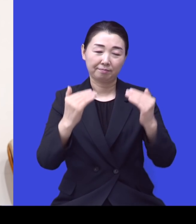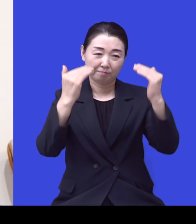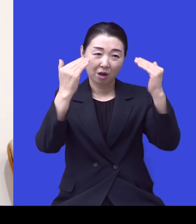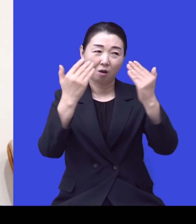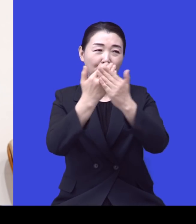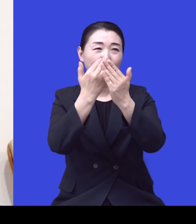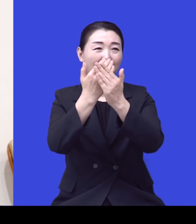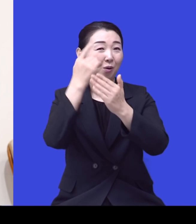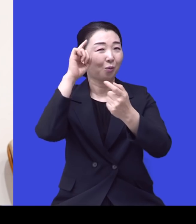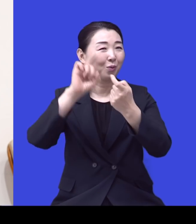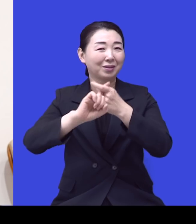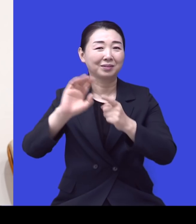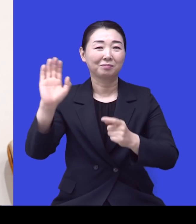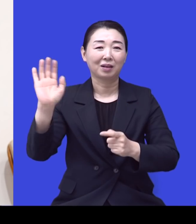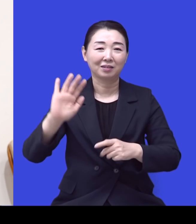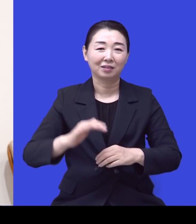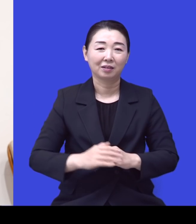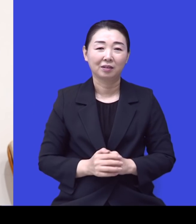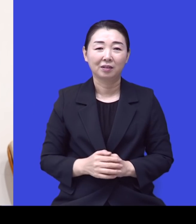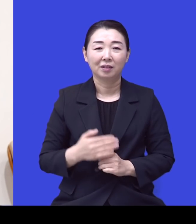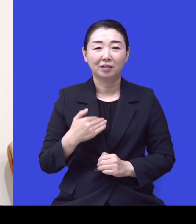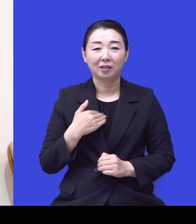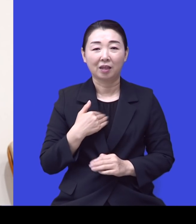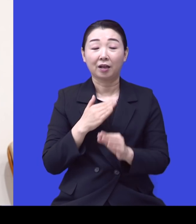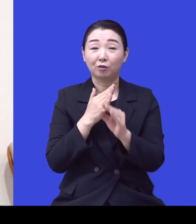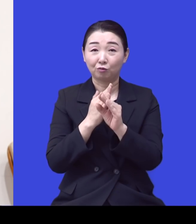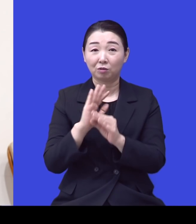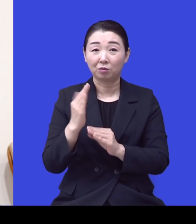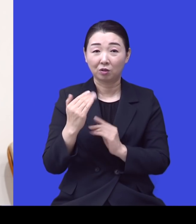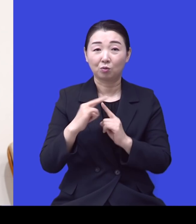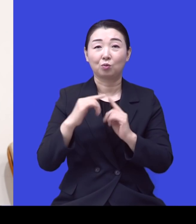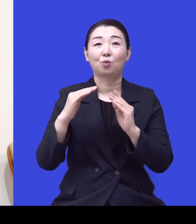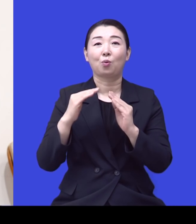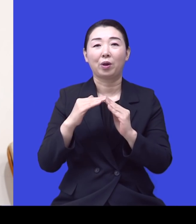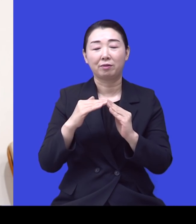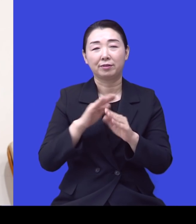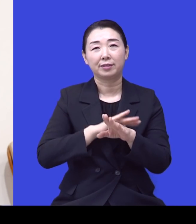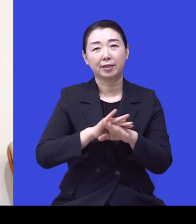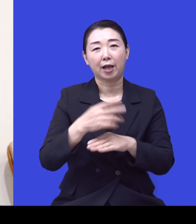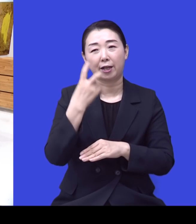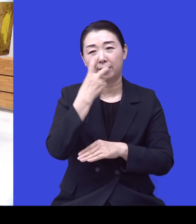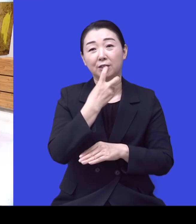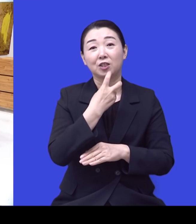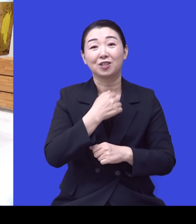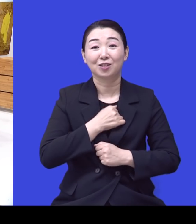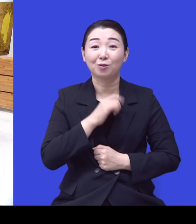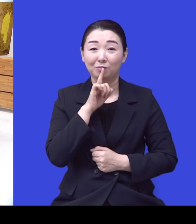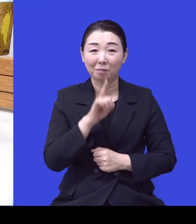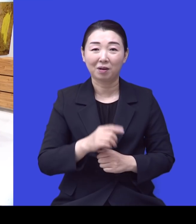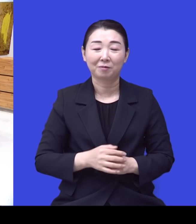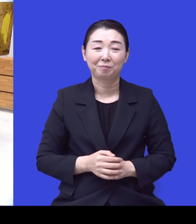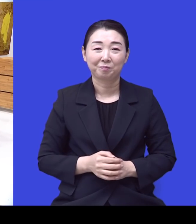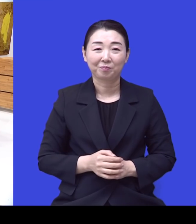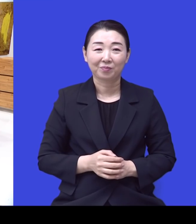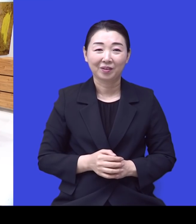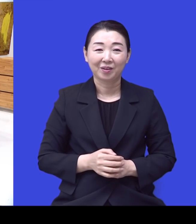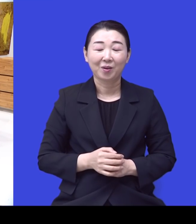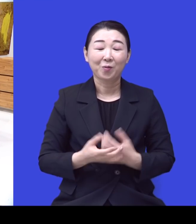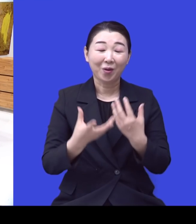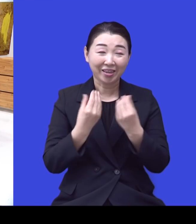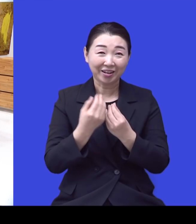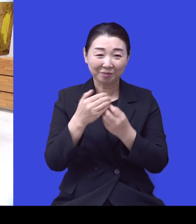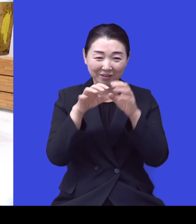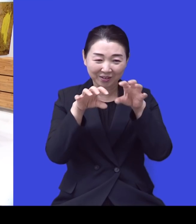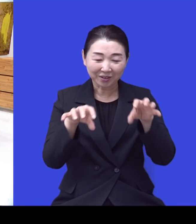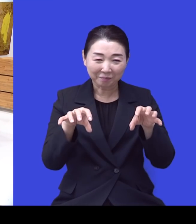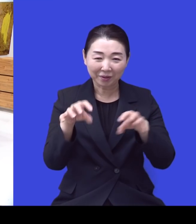부흥하고 여기 관심보다는 그렇죠. 일단 내가 중심돼서 교회를 잘 지켜야 돼. 그 동네 앞에 서 있는 천하대장군 같은 존재 맞아요,